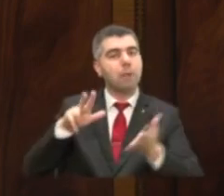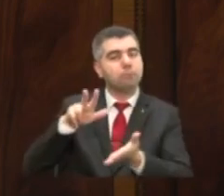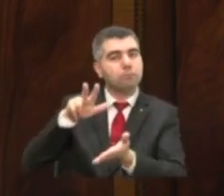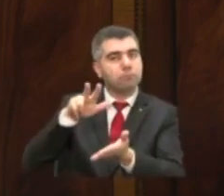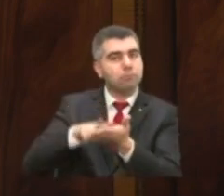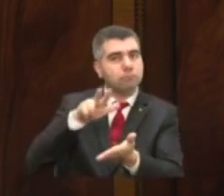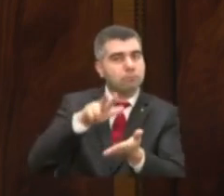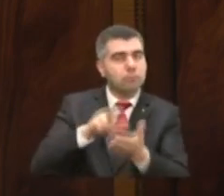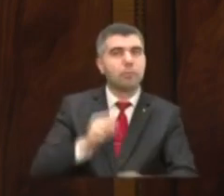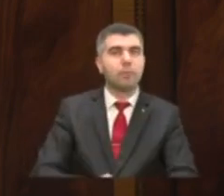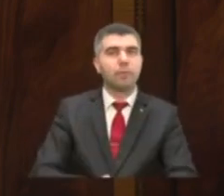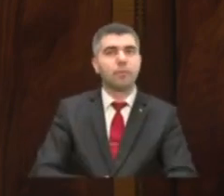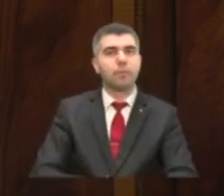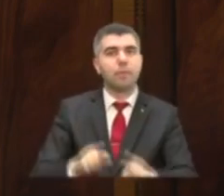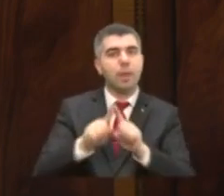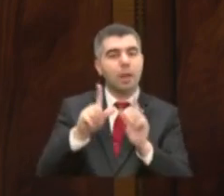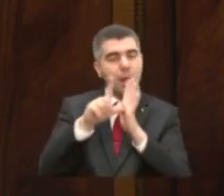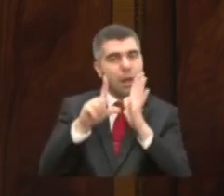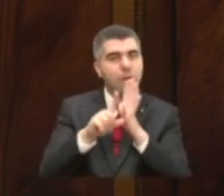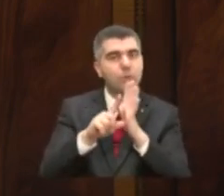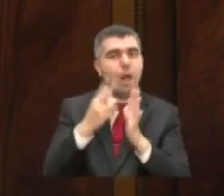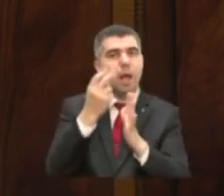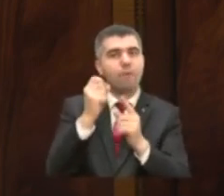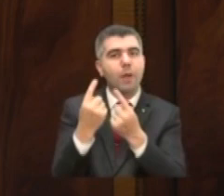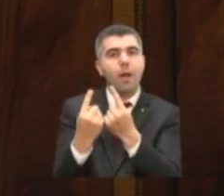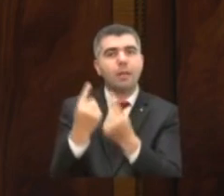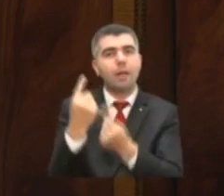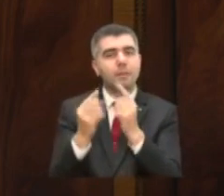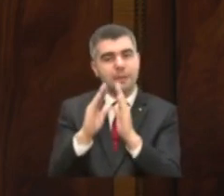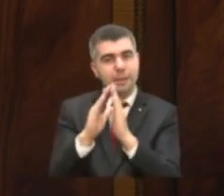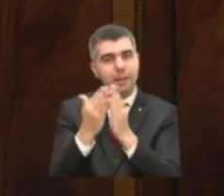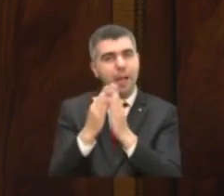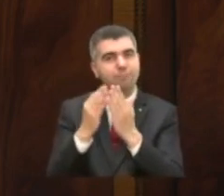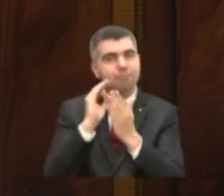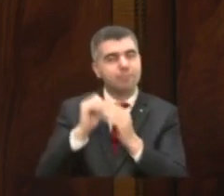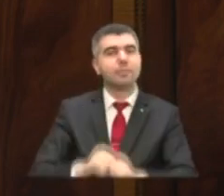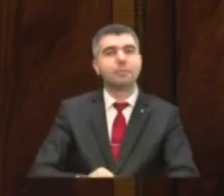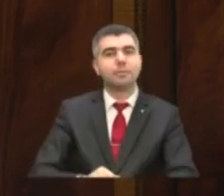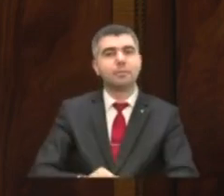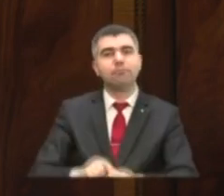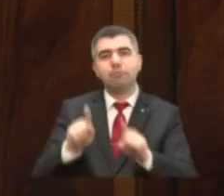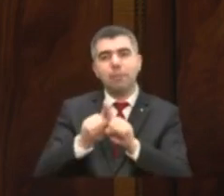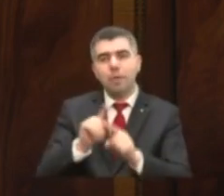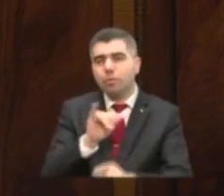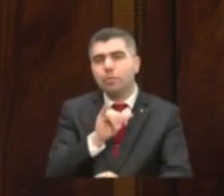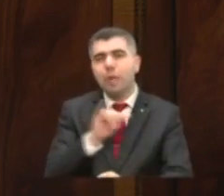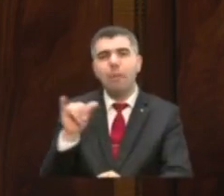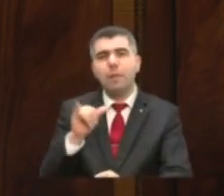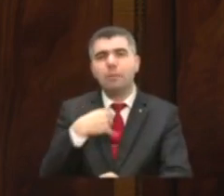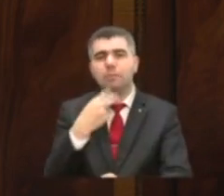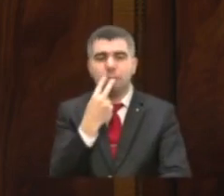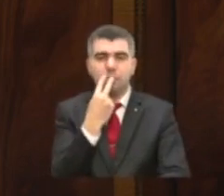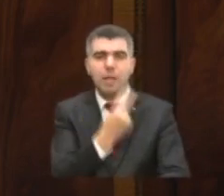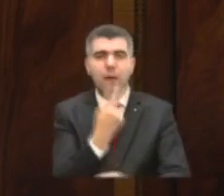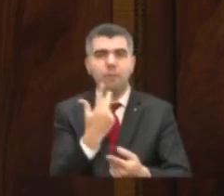ينص على ذلك دستور 2011. في الوقت الذي لم نجد أي إشارة للبرنامج الحكومي